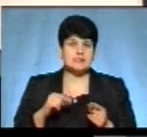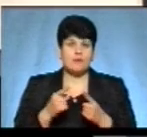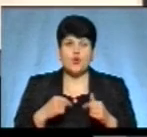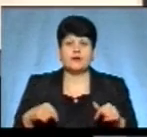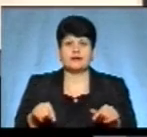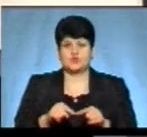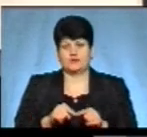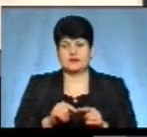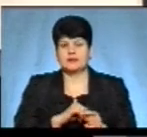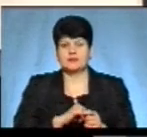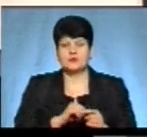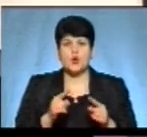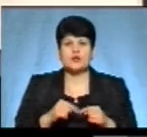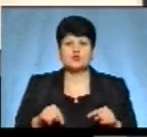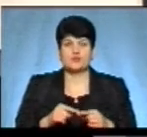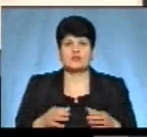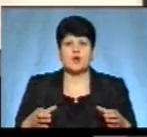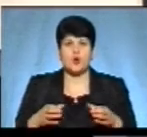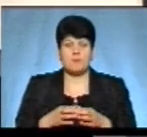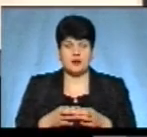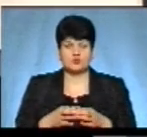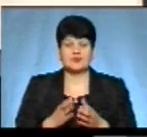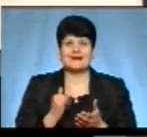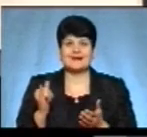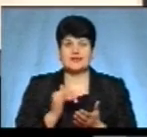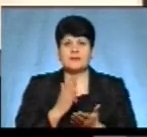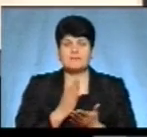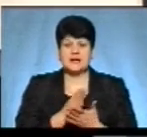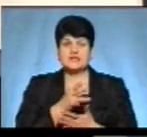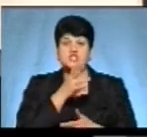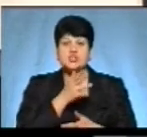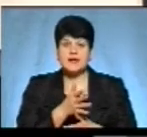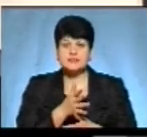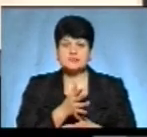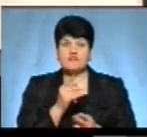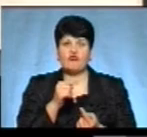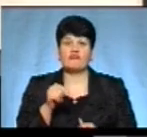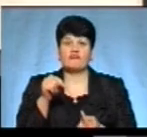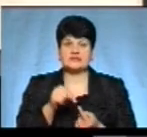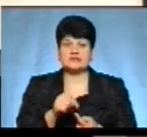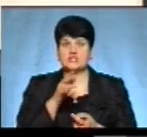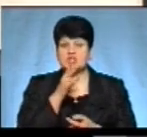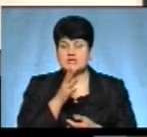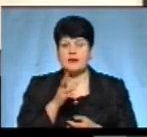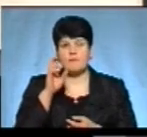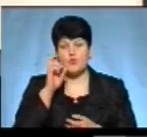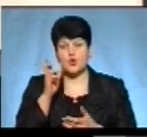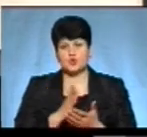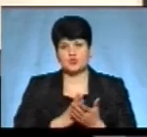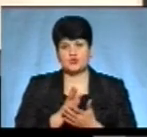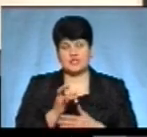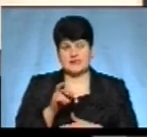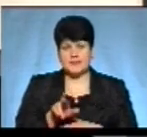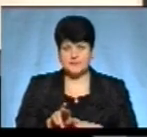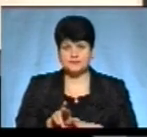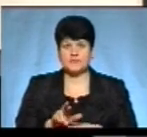самоорганізовуватися, організовувати громаду і мати час, визначений час для богослуження. Тобто,